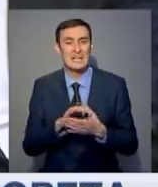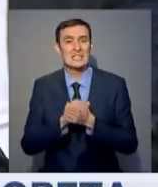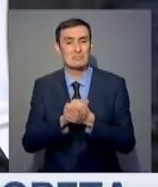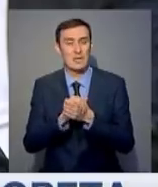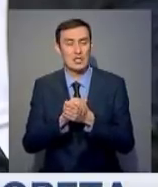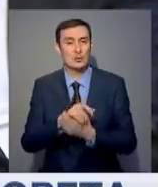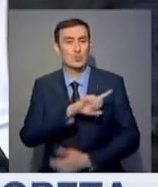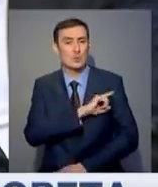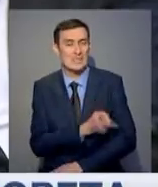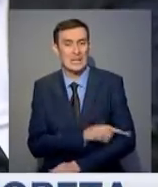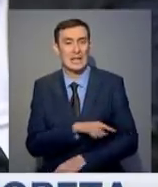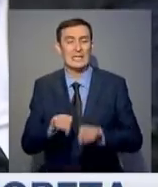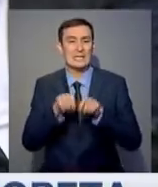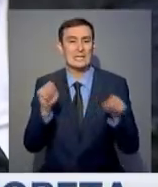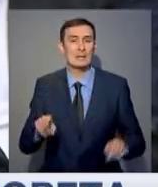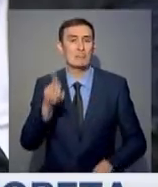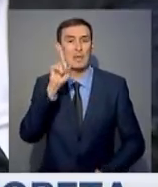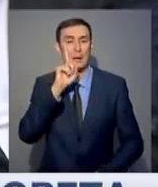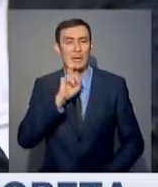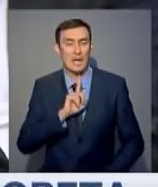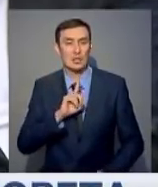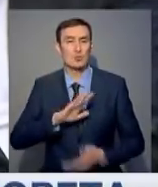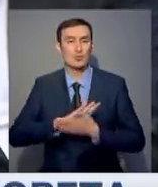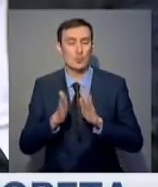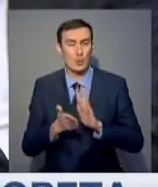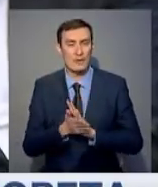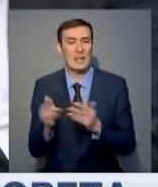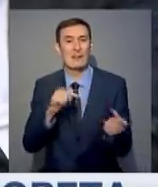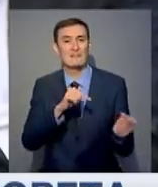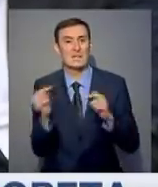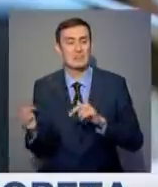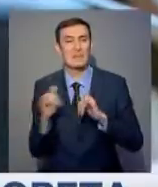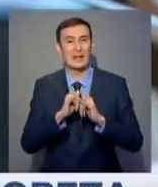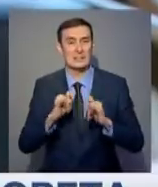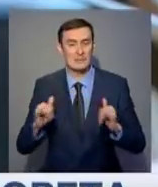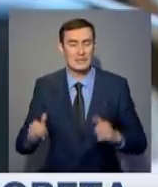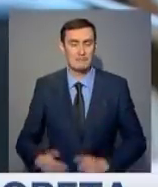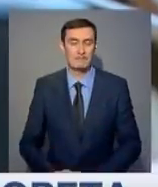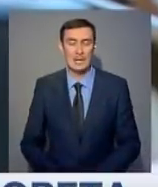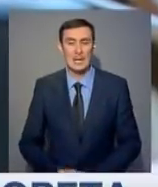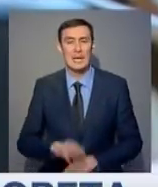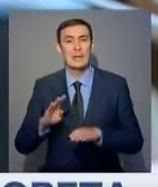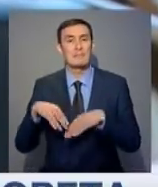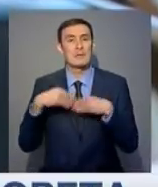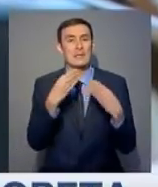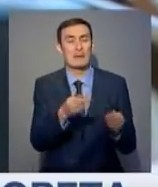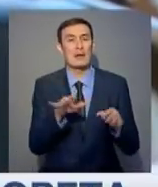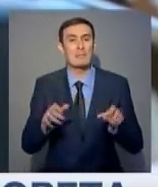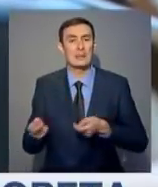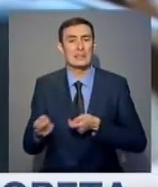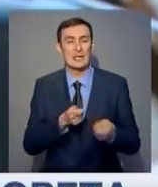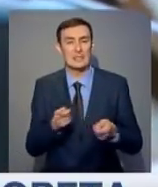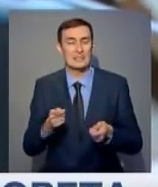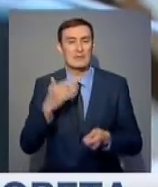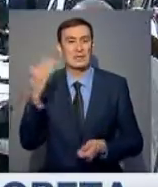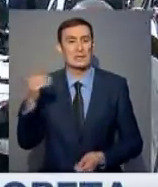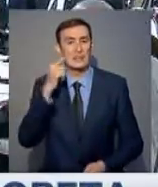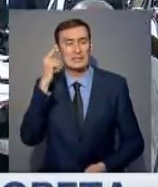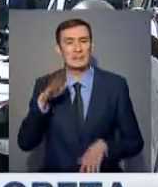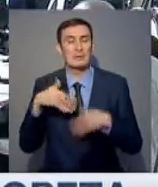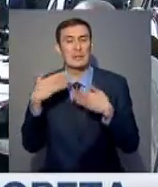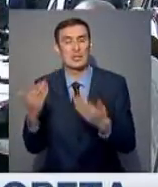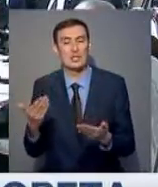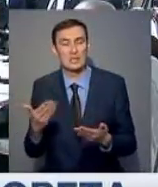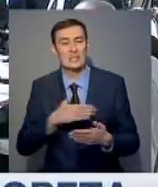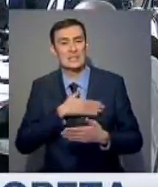усилия и создать благоприятные условия для взаимного развития передавая председательство бишкеку казахстан предложил ряд инициатив